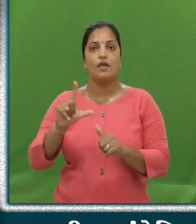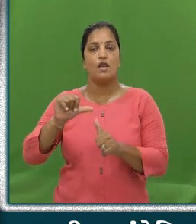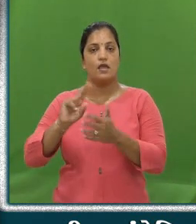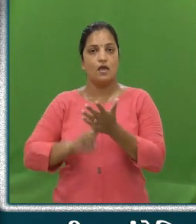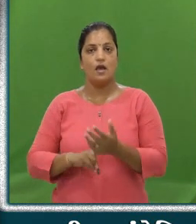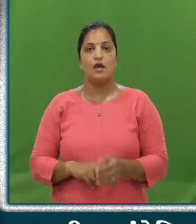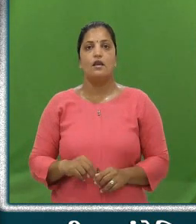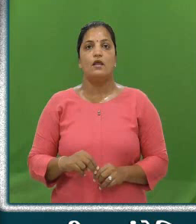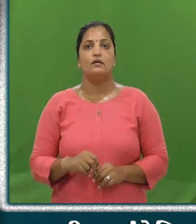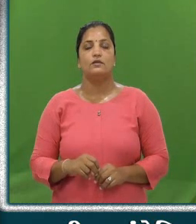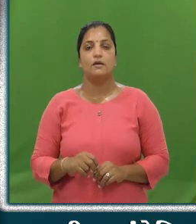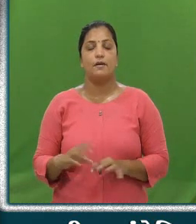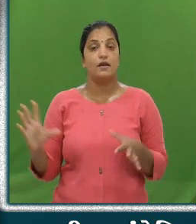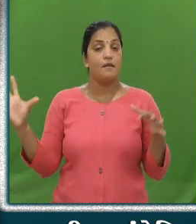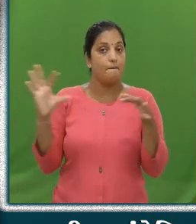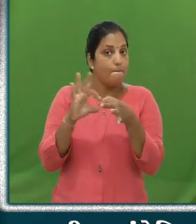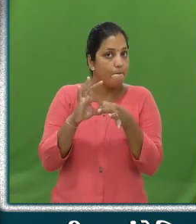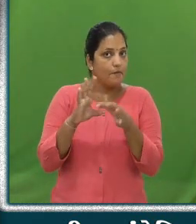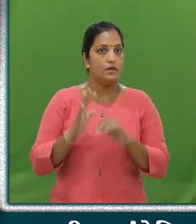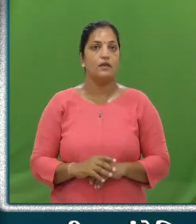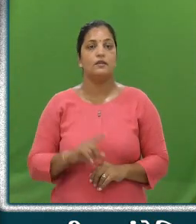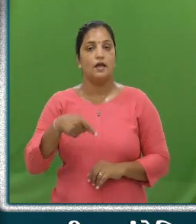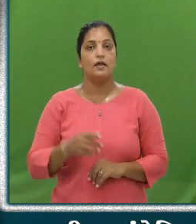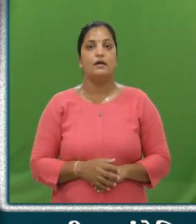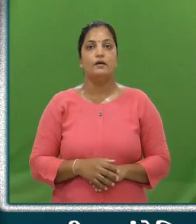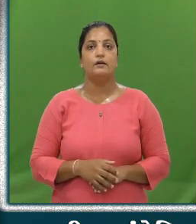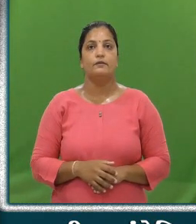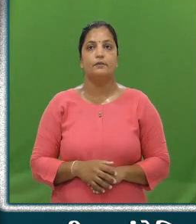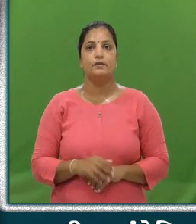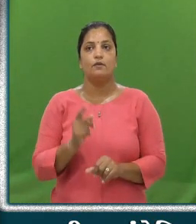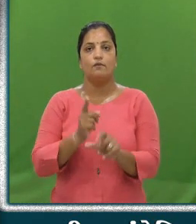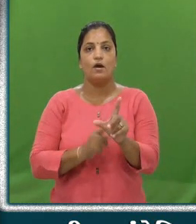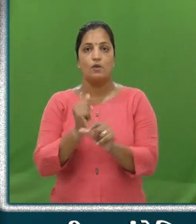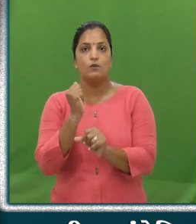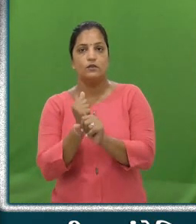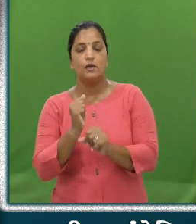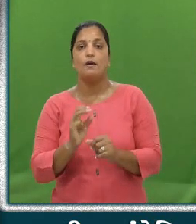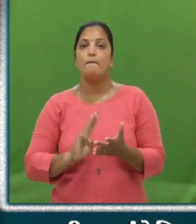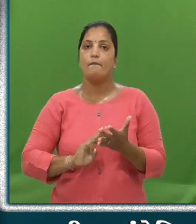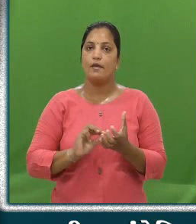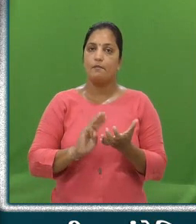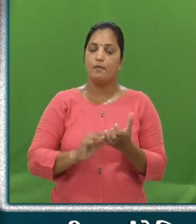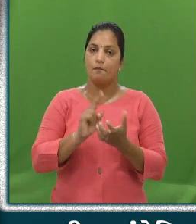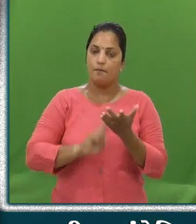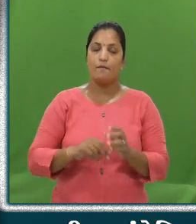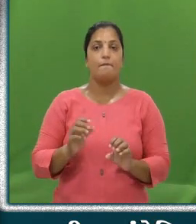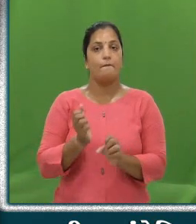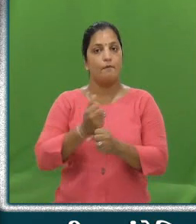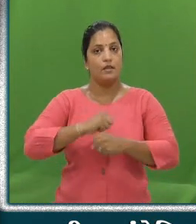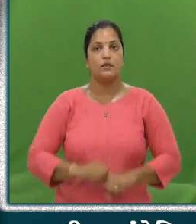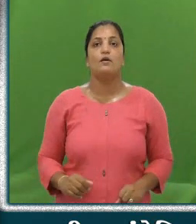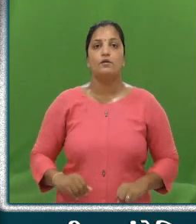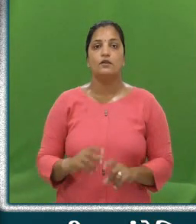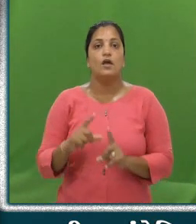પ્રક્રિયા સલયનની પ્રક્રિયા થાય છે ત્યારે શું થાય છે યુગ્મન જ બનતા હોય છે અને યુગ્મન જ માં